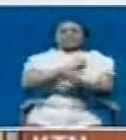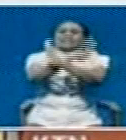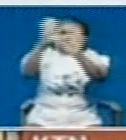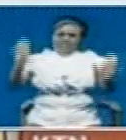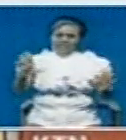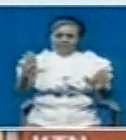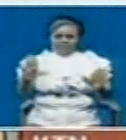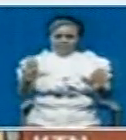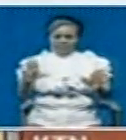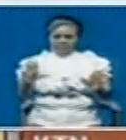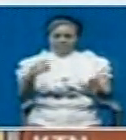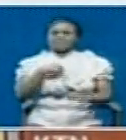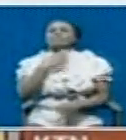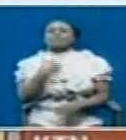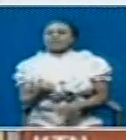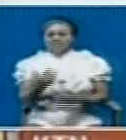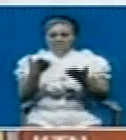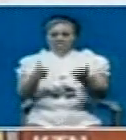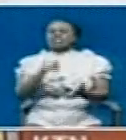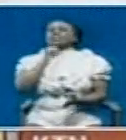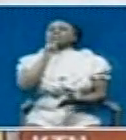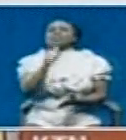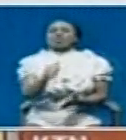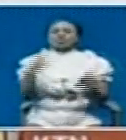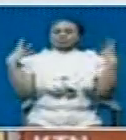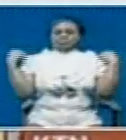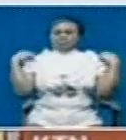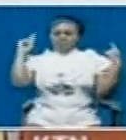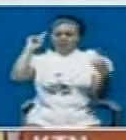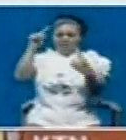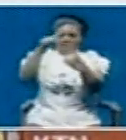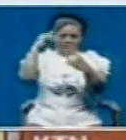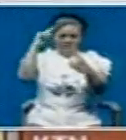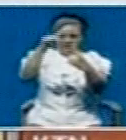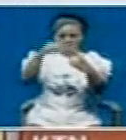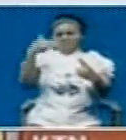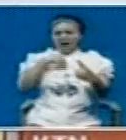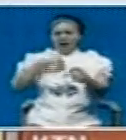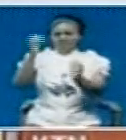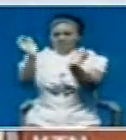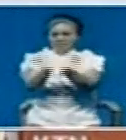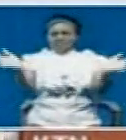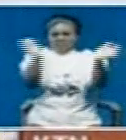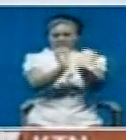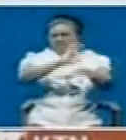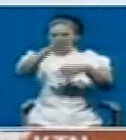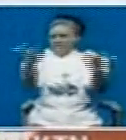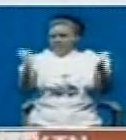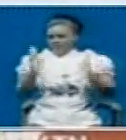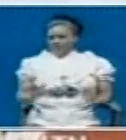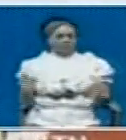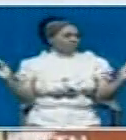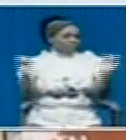clear that this is not an exercise that is aimed at punishing anybody. This is